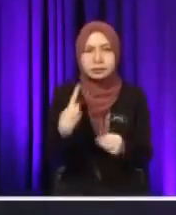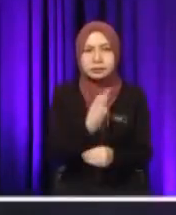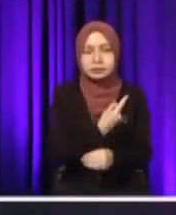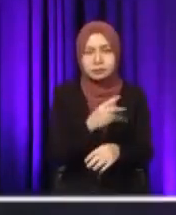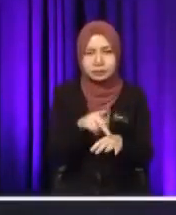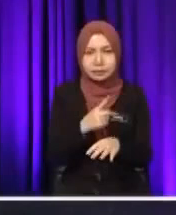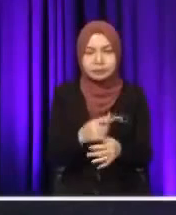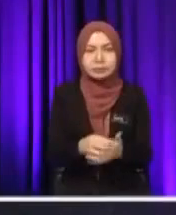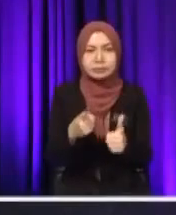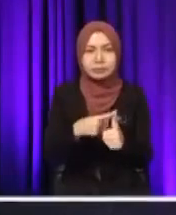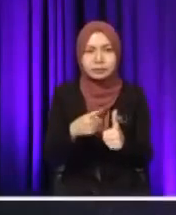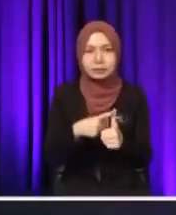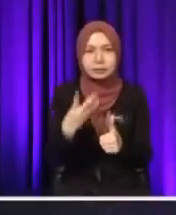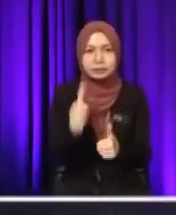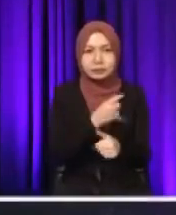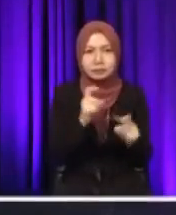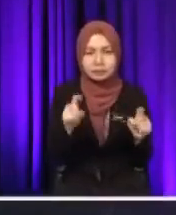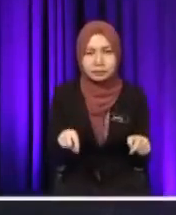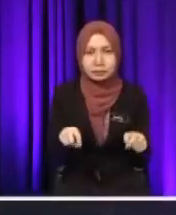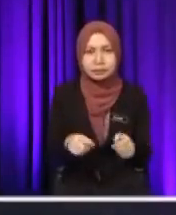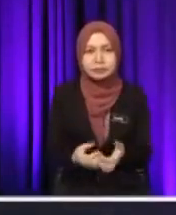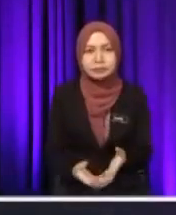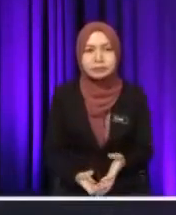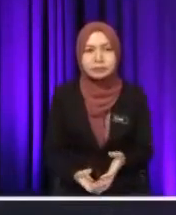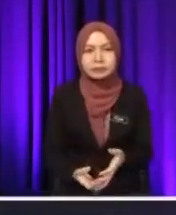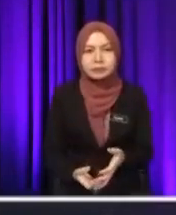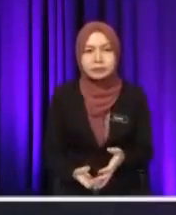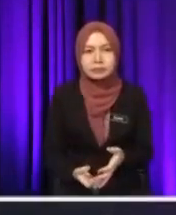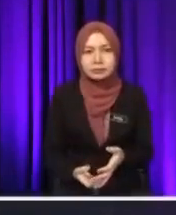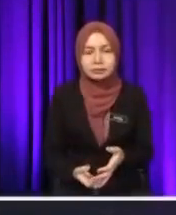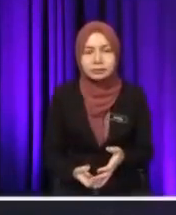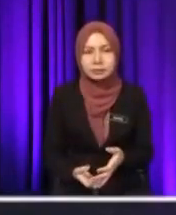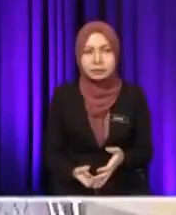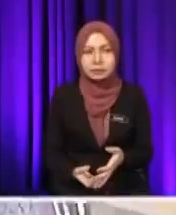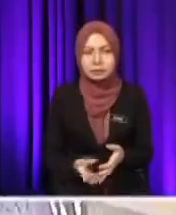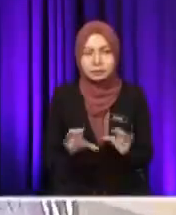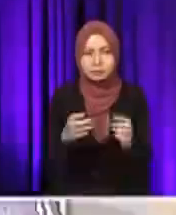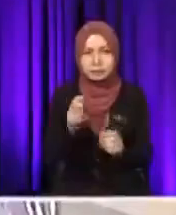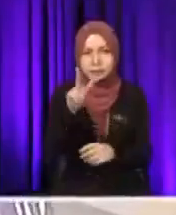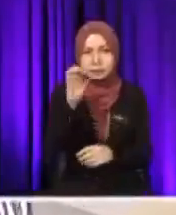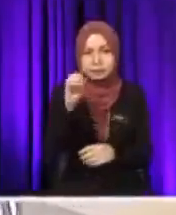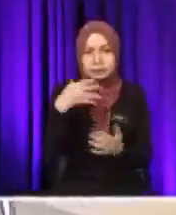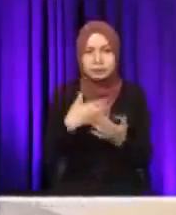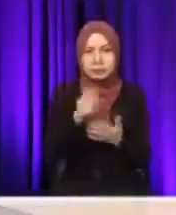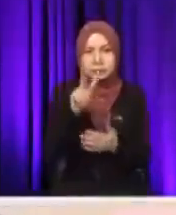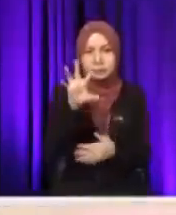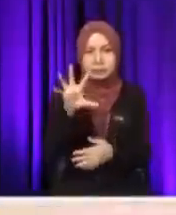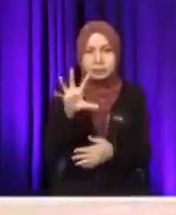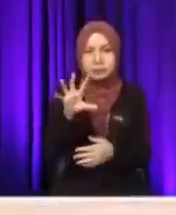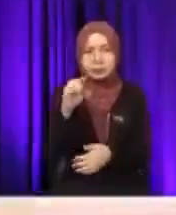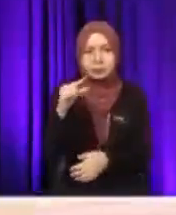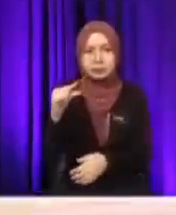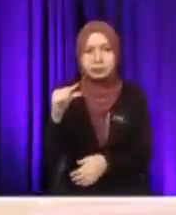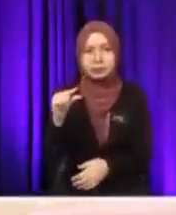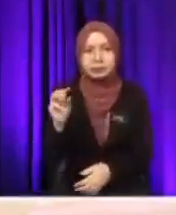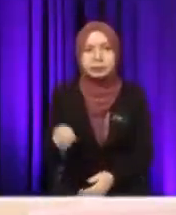pertama sekali kita kena timbang dulu glycerin ni. Kita nak guna lebih kurang 20 hingga 25 gram lah. Okay. Tak banyak. So 20 hingga